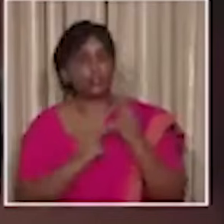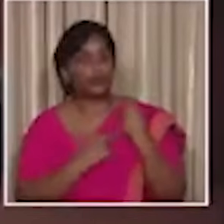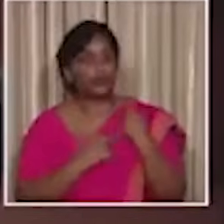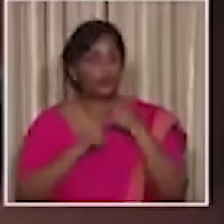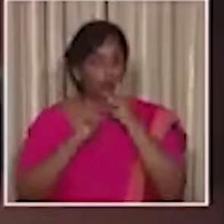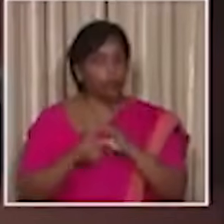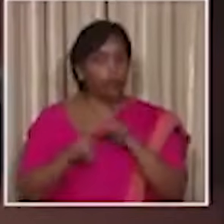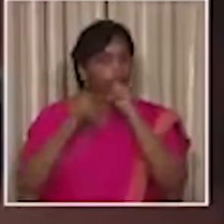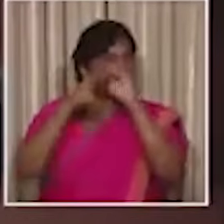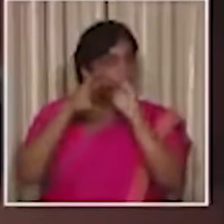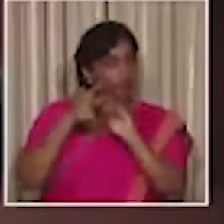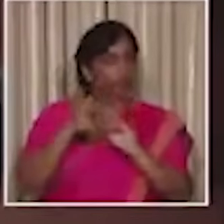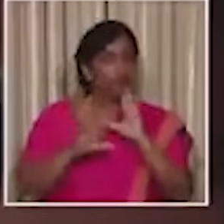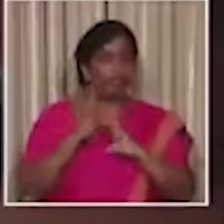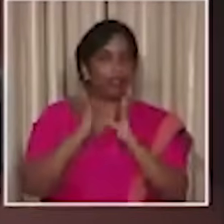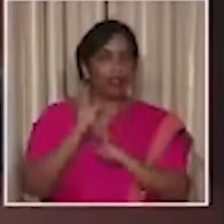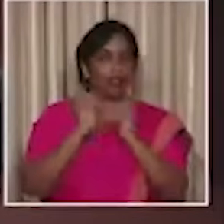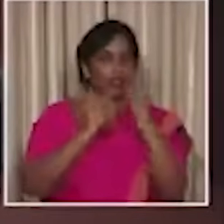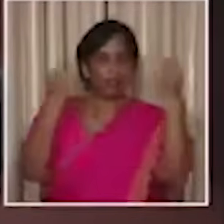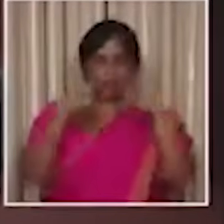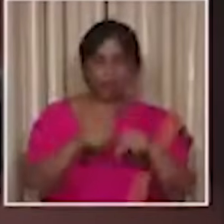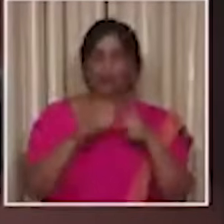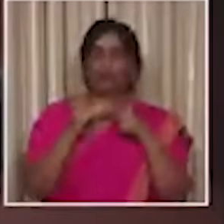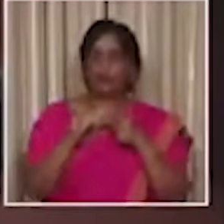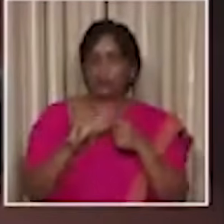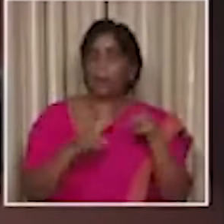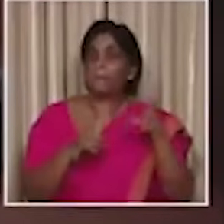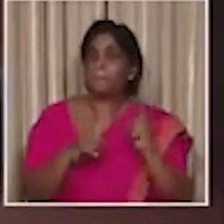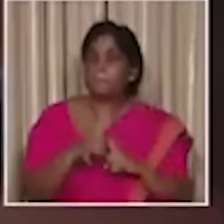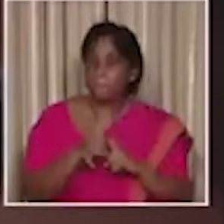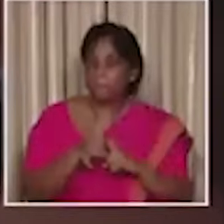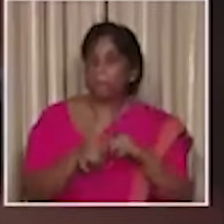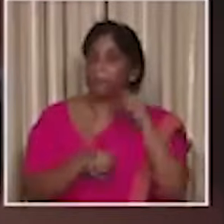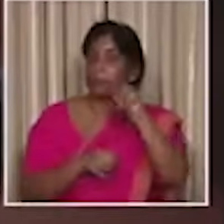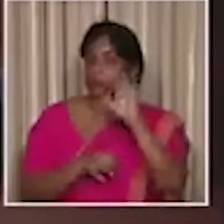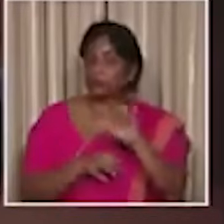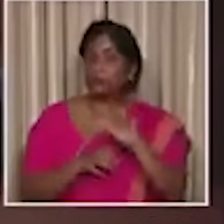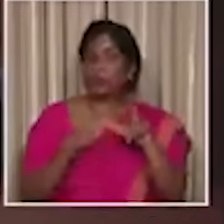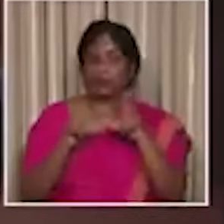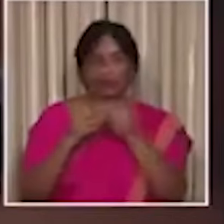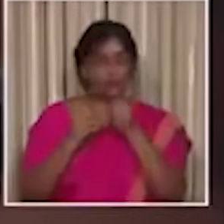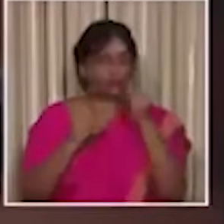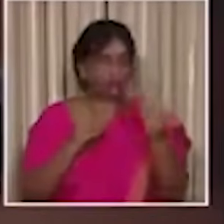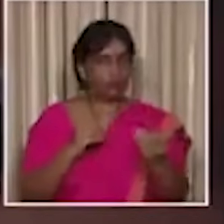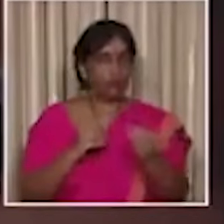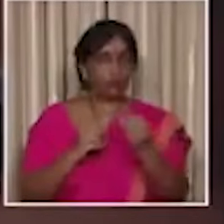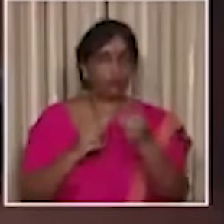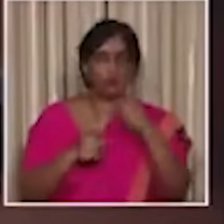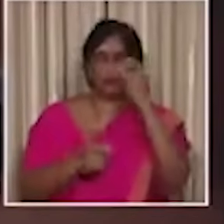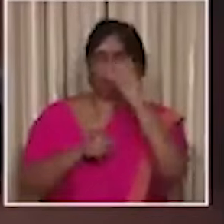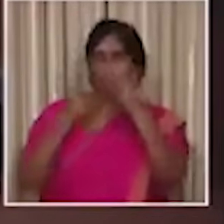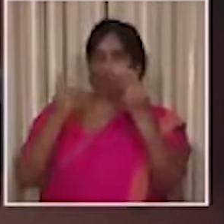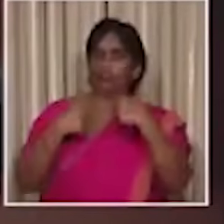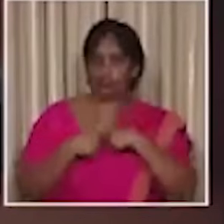කොටස් වලට අදාළ ටික යවලා මාතෘ දෙන්නවිල උත්තර දෙන එක. හොඳයි. මොකද මේ ප්‍රශ්නේ ඔබතුමාට බලපත්‍ර එනවා. ඔබතුමාට ඉල්ලුම් කරුවේ ආවා. මම